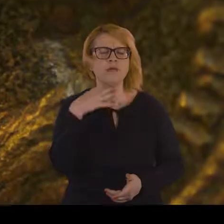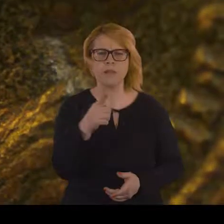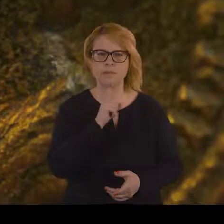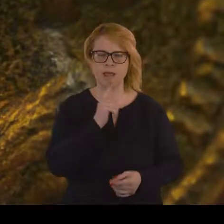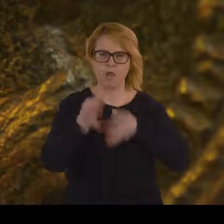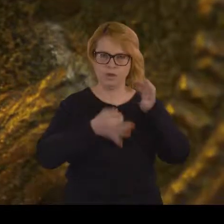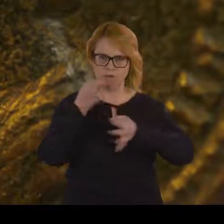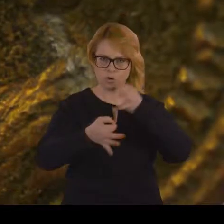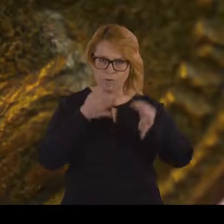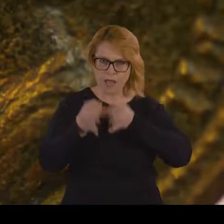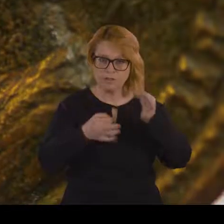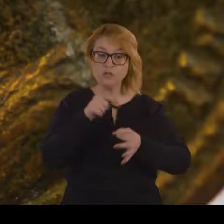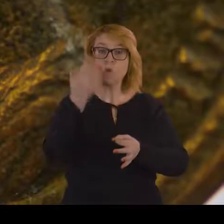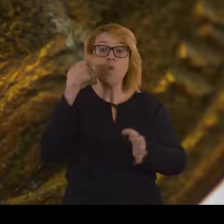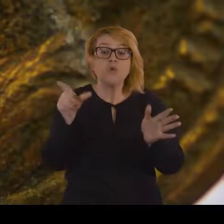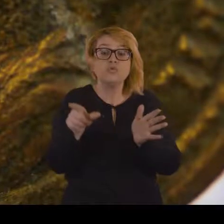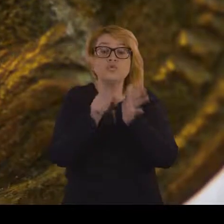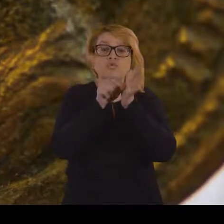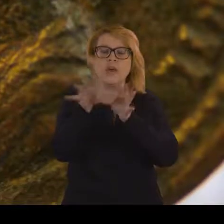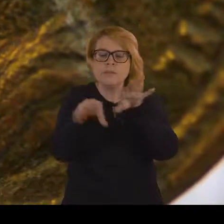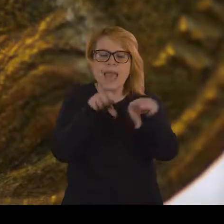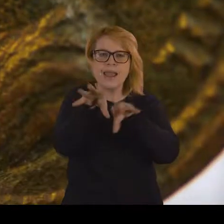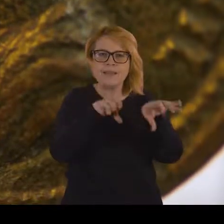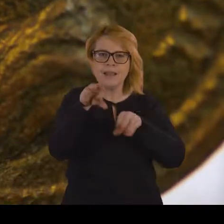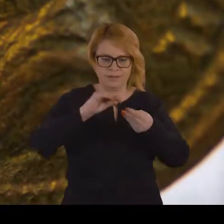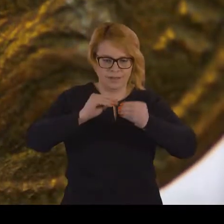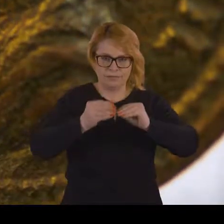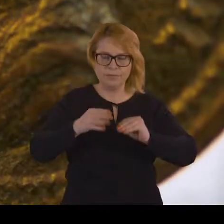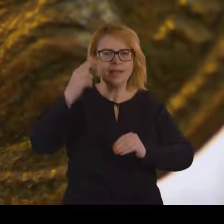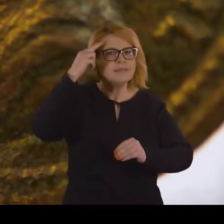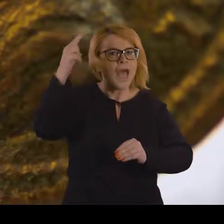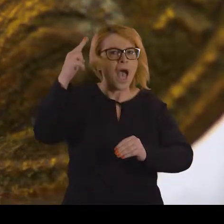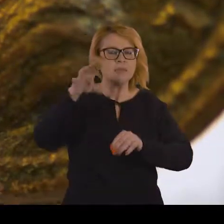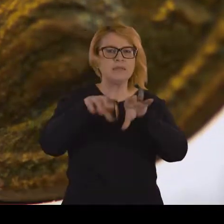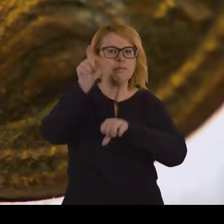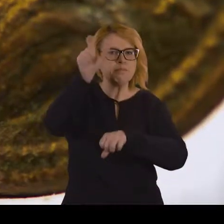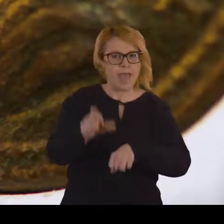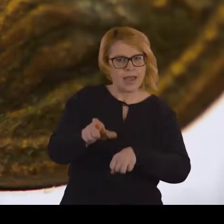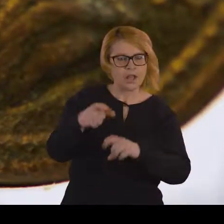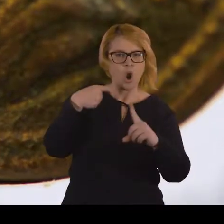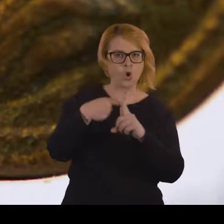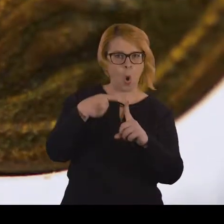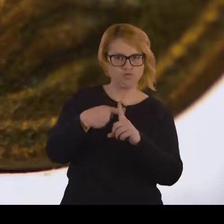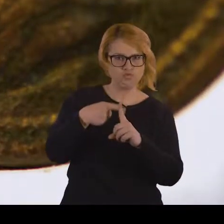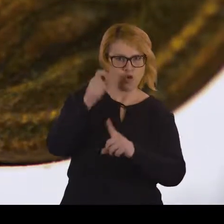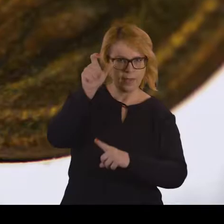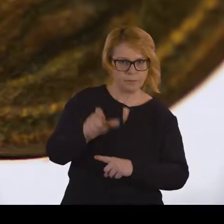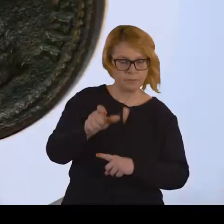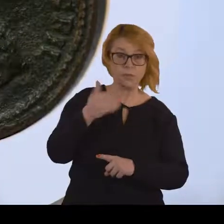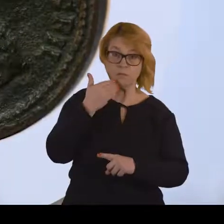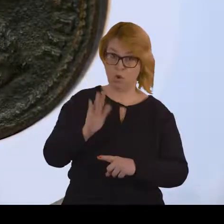skromných informácií vieme len toľko, že bol súčasťou numizmatickej zbierky významného zberateľa Desidera